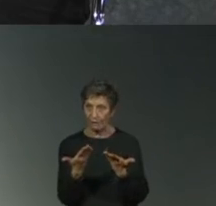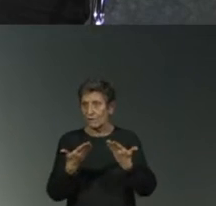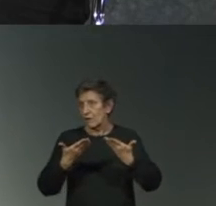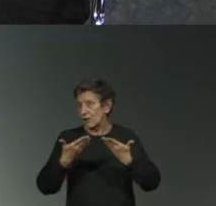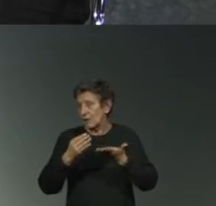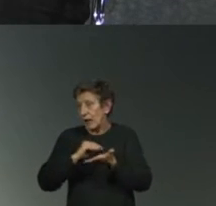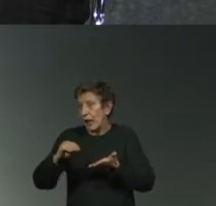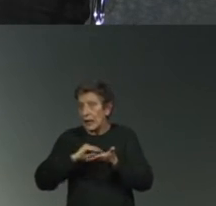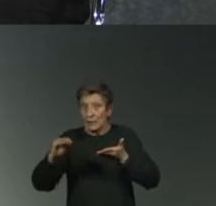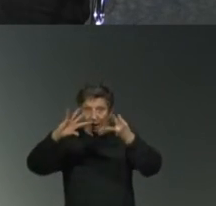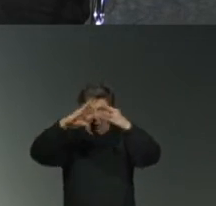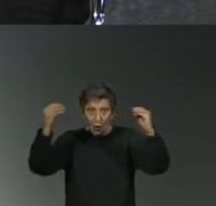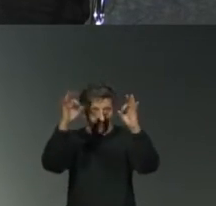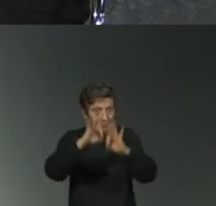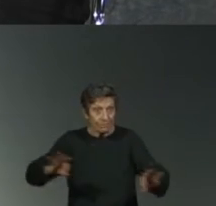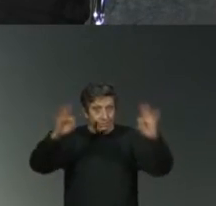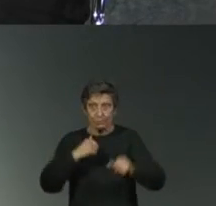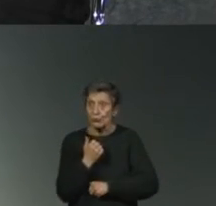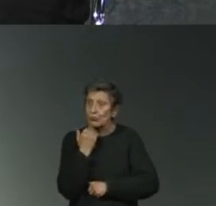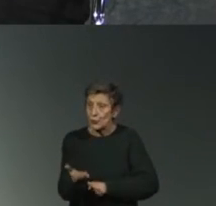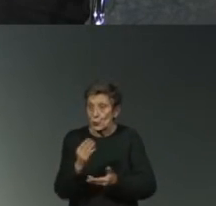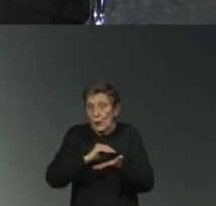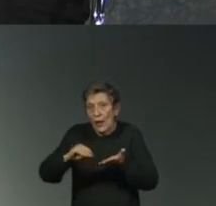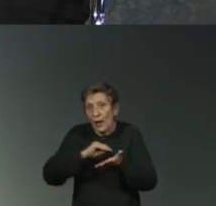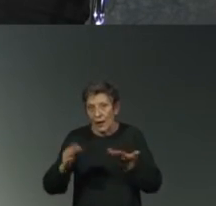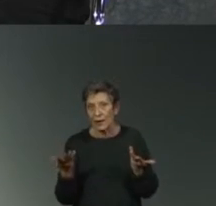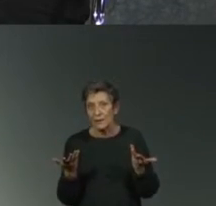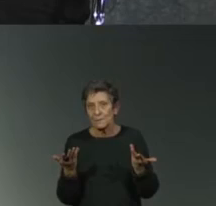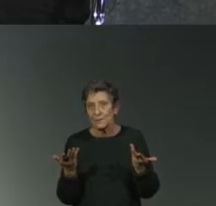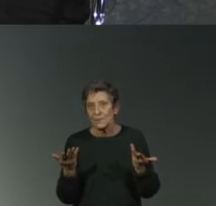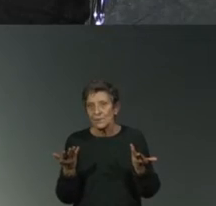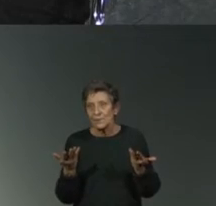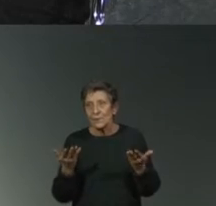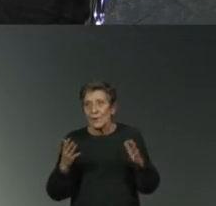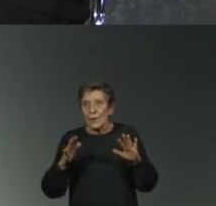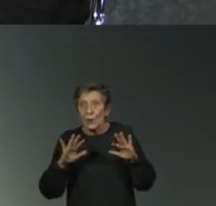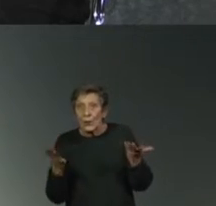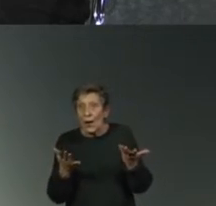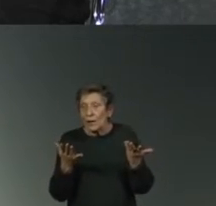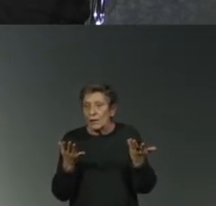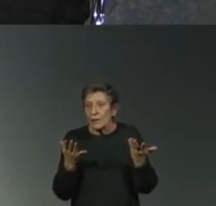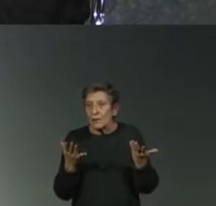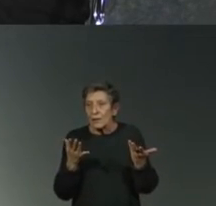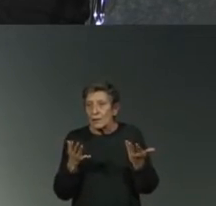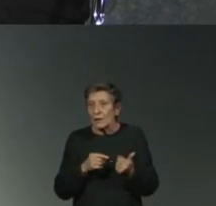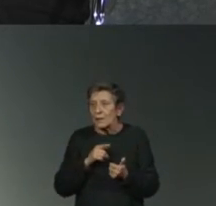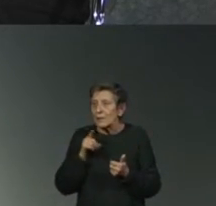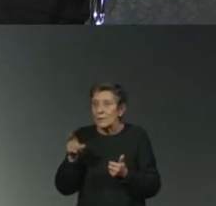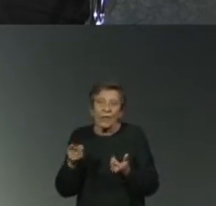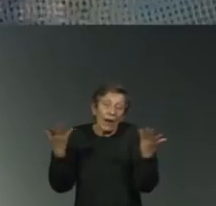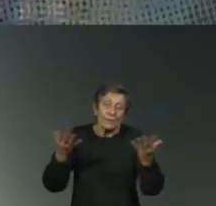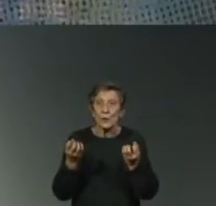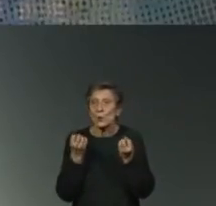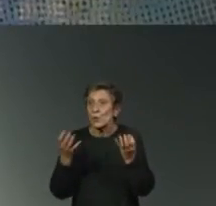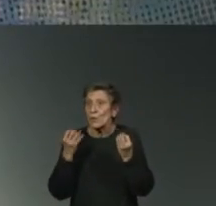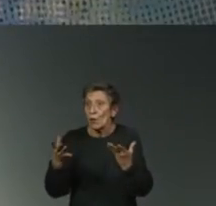que sans cette forme, je serais incapable d'écrire. Même si ça paraît plus sophistiqué, compliqué, parce que souvent on m'interroge, on me